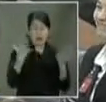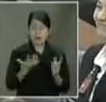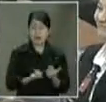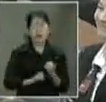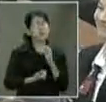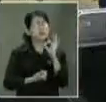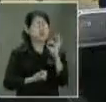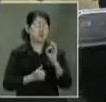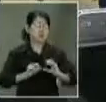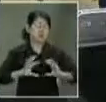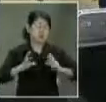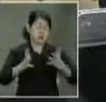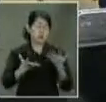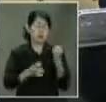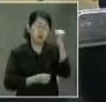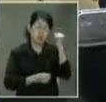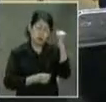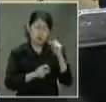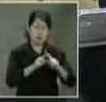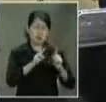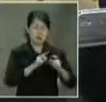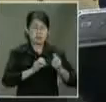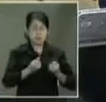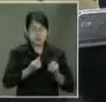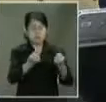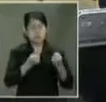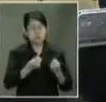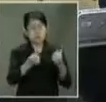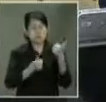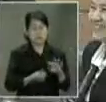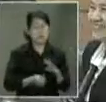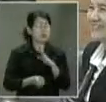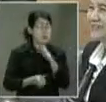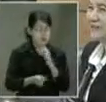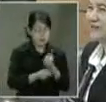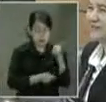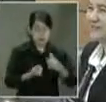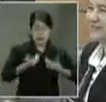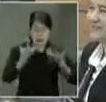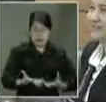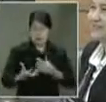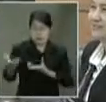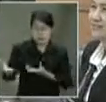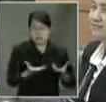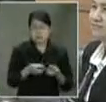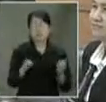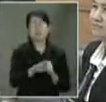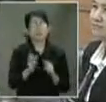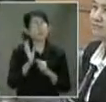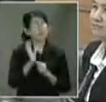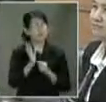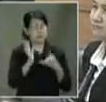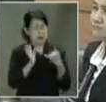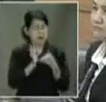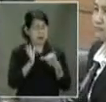างเนี่ยล้อแม็กเนี่ยมันเอาไปได้ง่ายนี่มันเอาไปแล้วเนี่ยผมยกกัน 2-3 คนท่านประธานอันนี้เป็นตัวอย่างง่ายๆหลักฐ